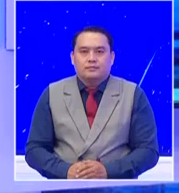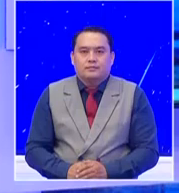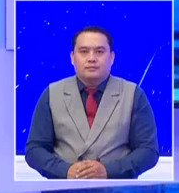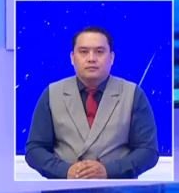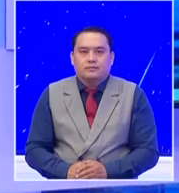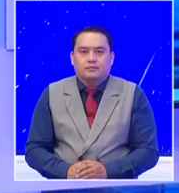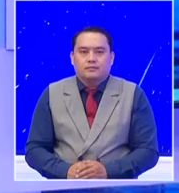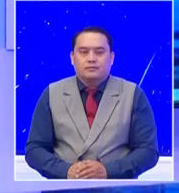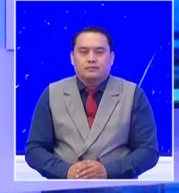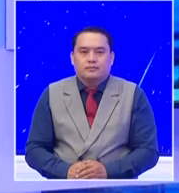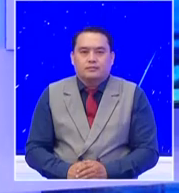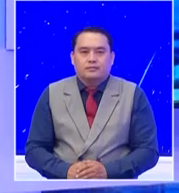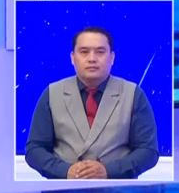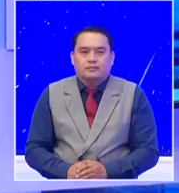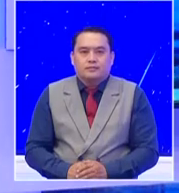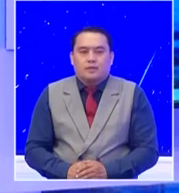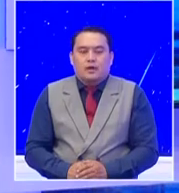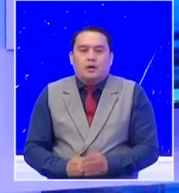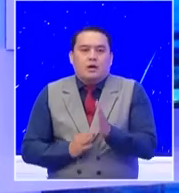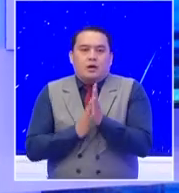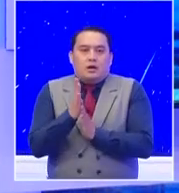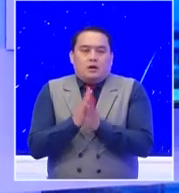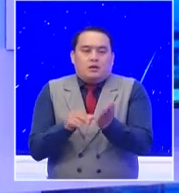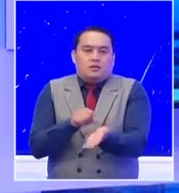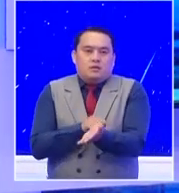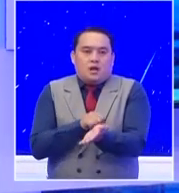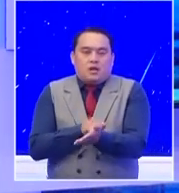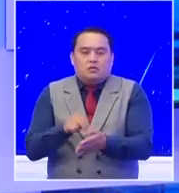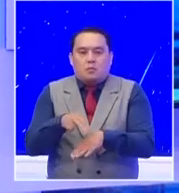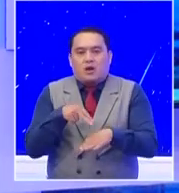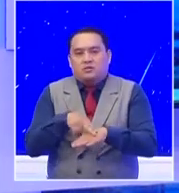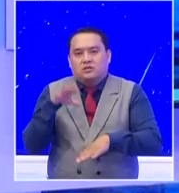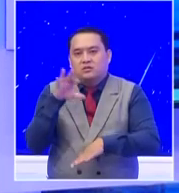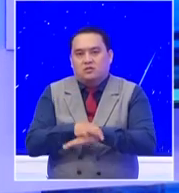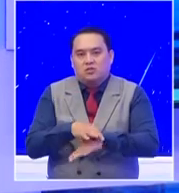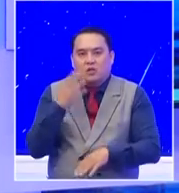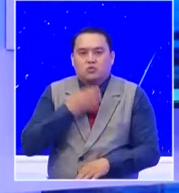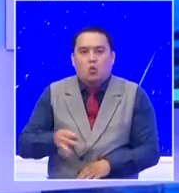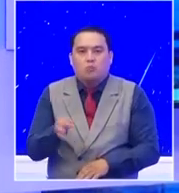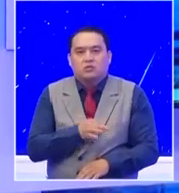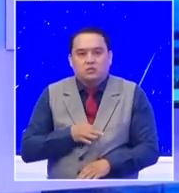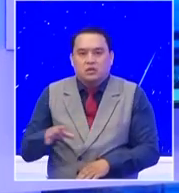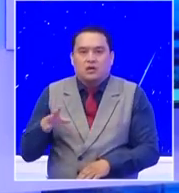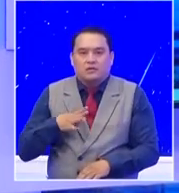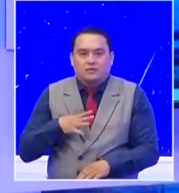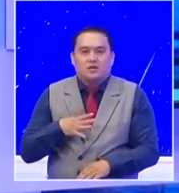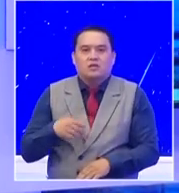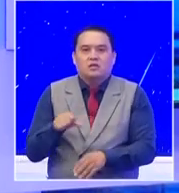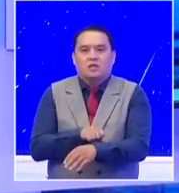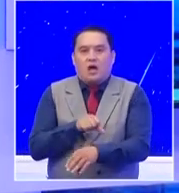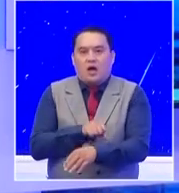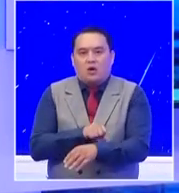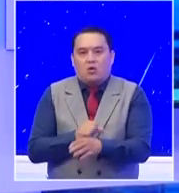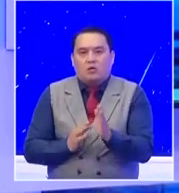К новостям региона. Целую плантацию конопли накрыли полицейские Алматинской области. Стражи порядка задержали так